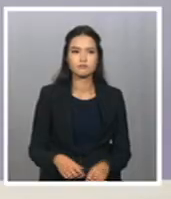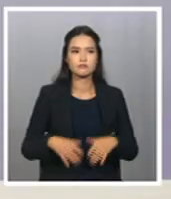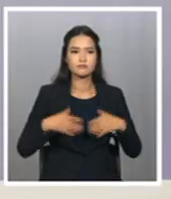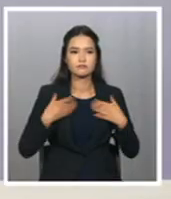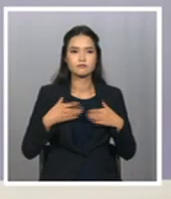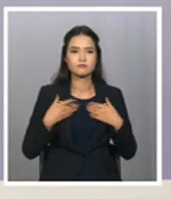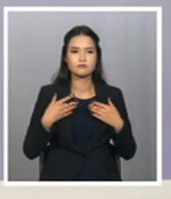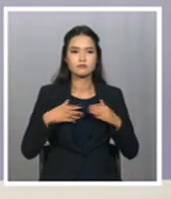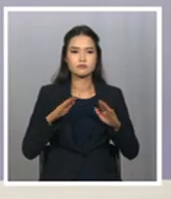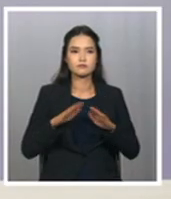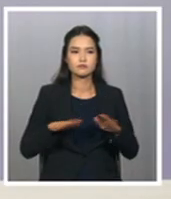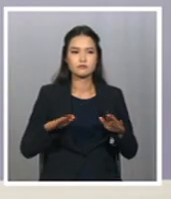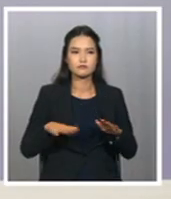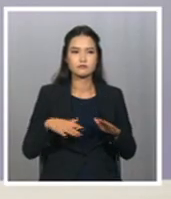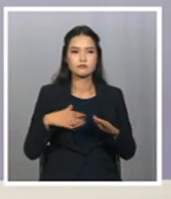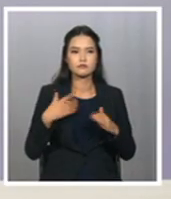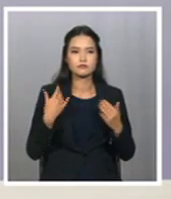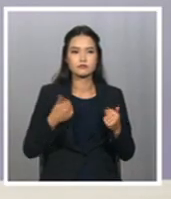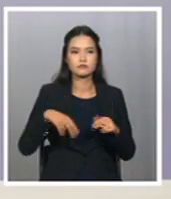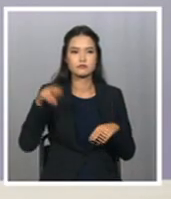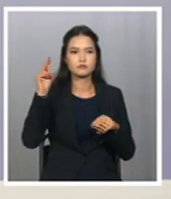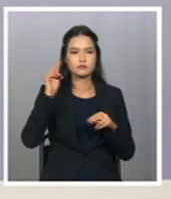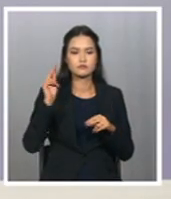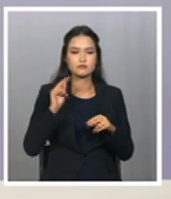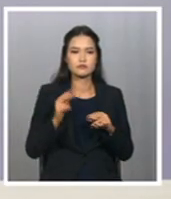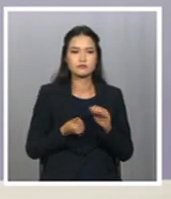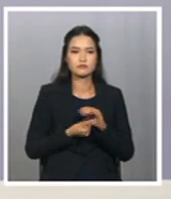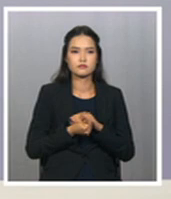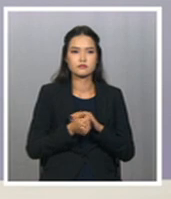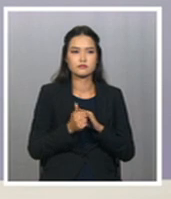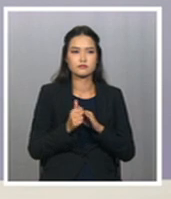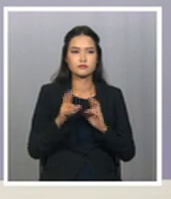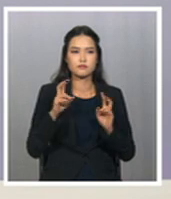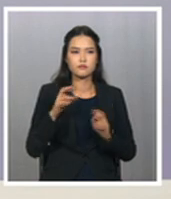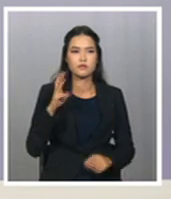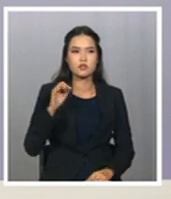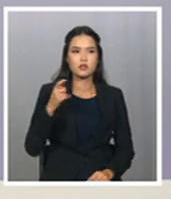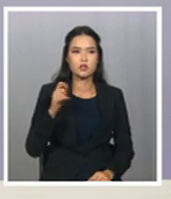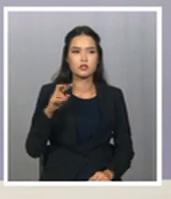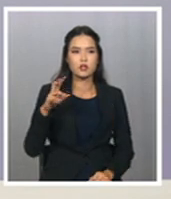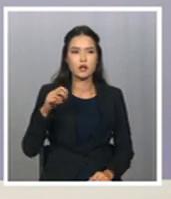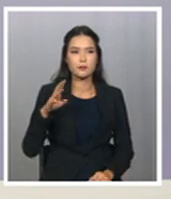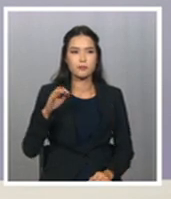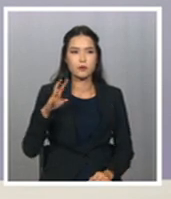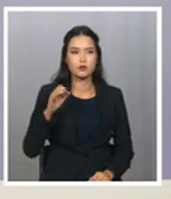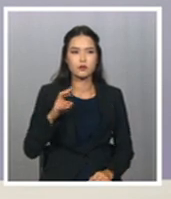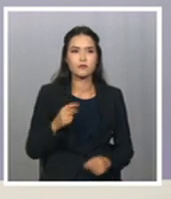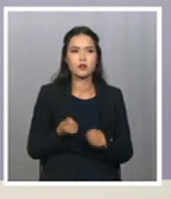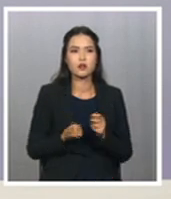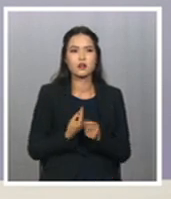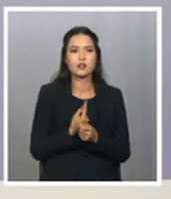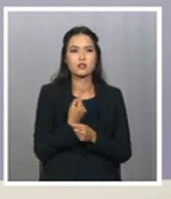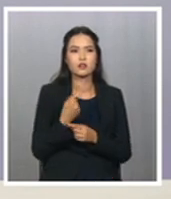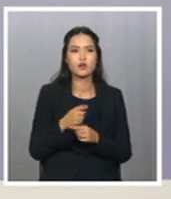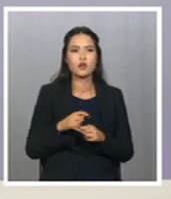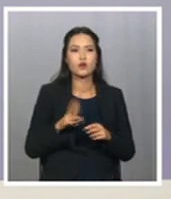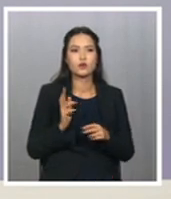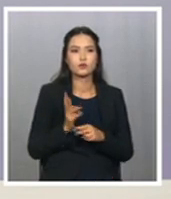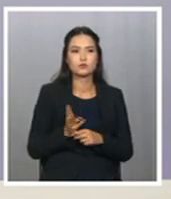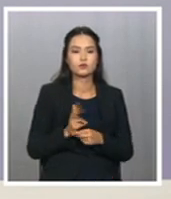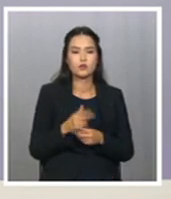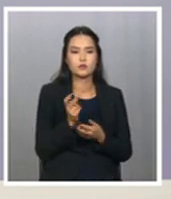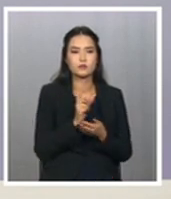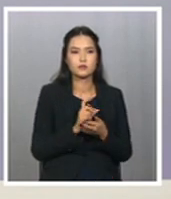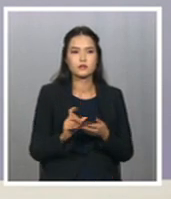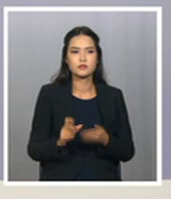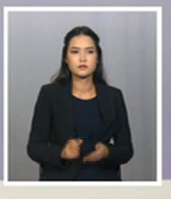Сәлеметсіздер ме, құрметті оқушылар. Бүгінгі сабағымыздың тақырыбы Шыңғыс Айтматовтың «Алғашқы ұстаз» повесі.